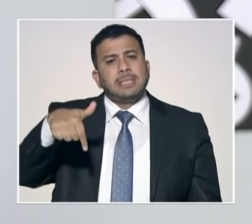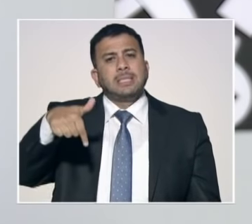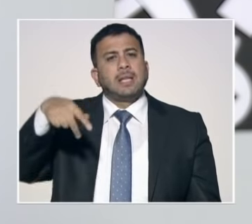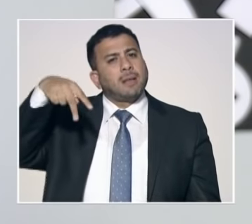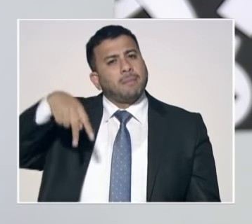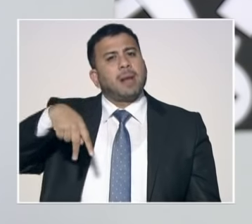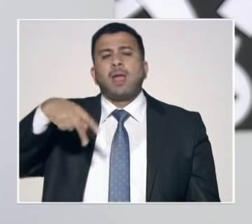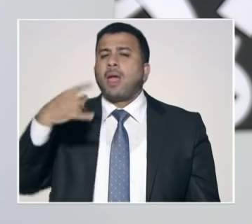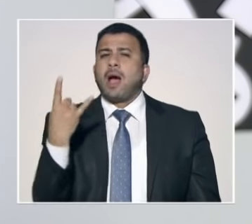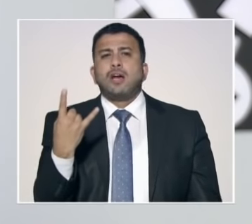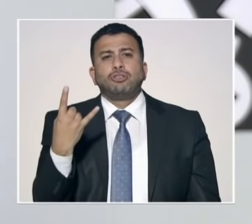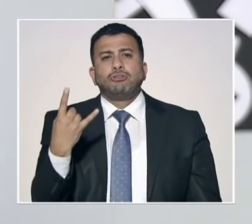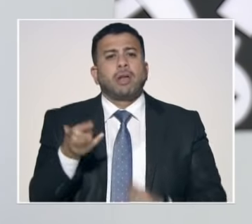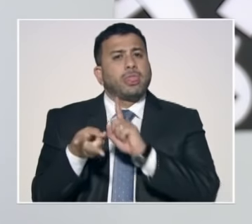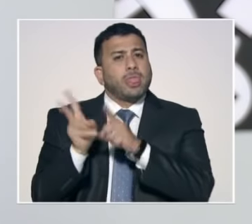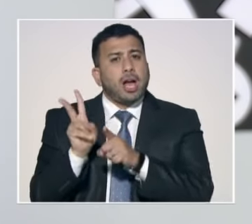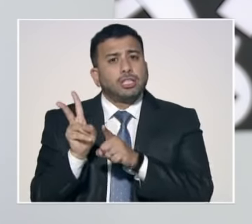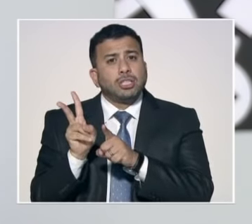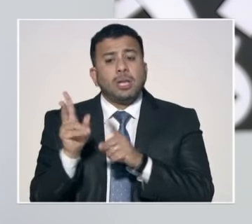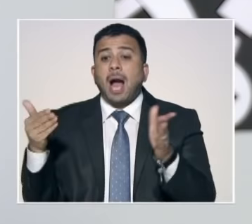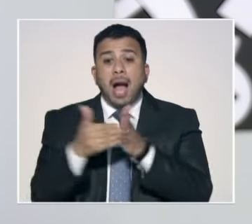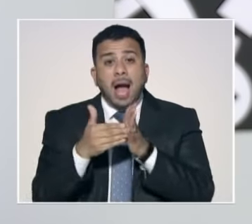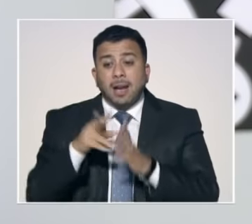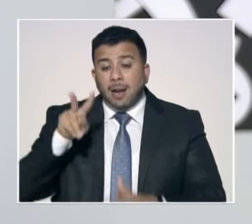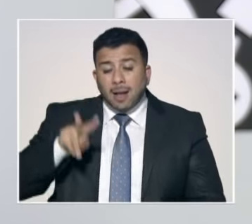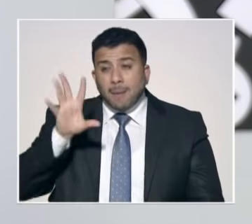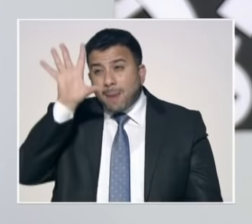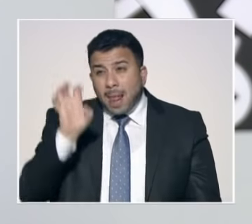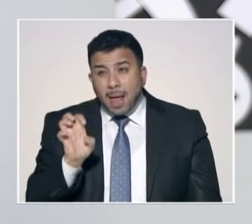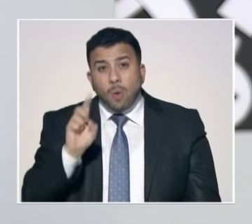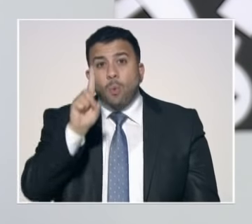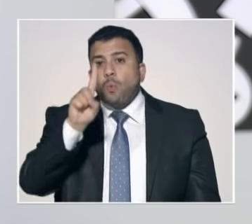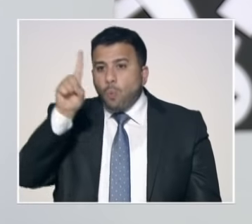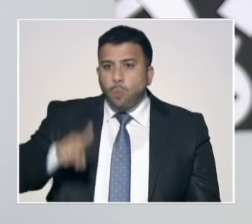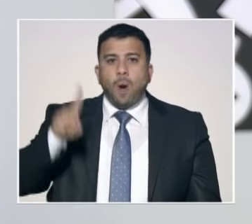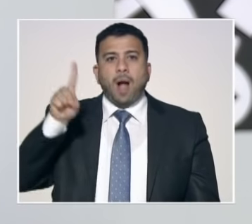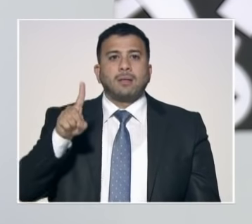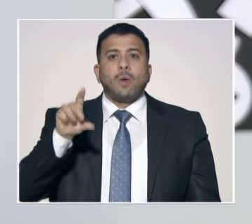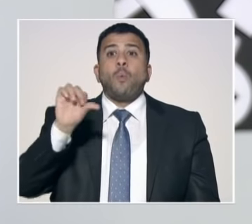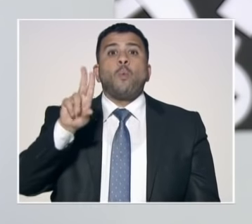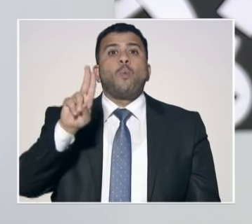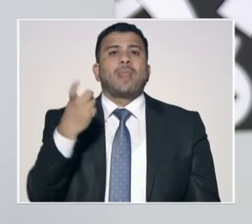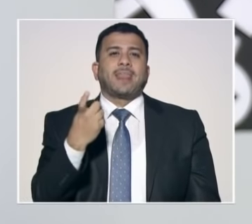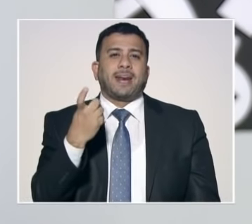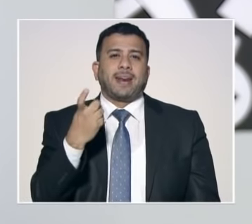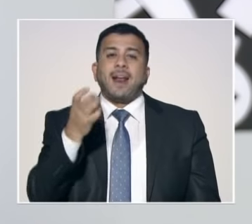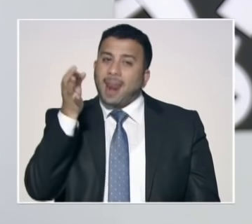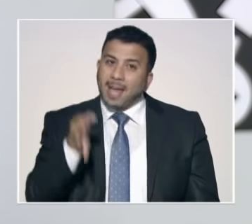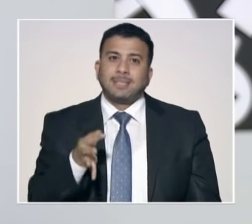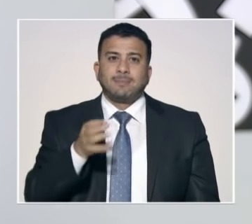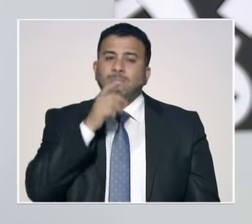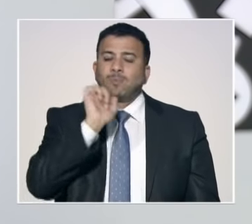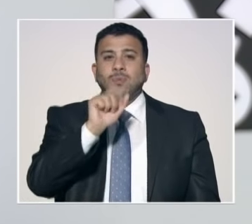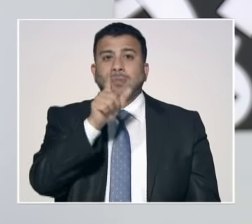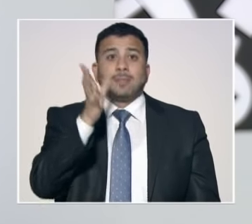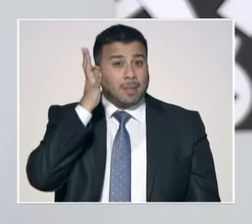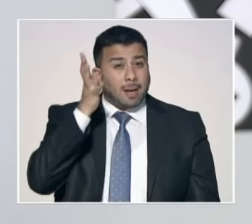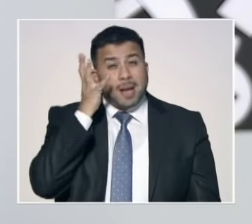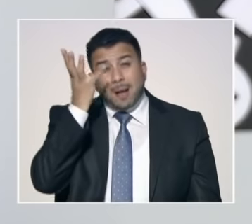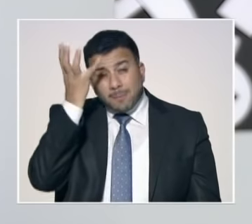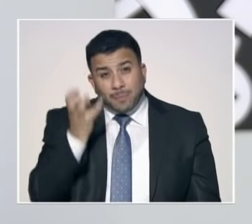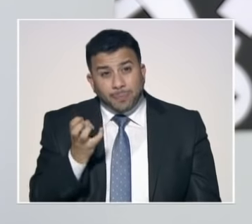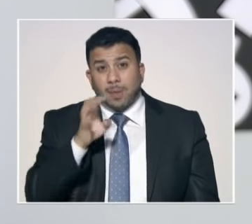2، 4، 6، 8، 10، 12، وهكذا، لكن يوتر بعده، يعني يأتي بركعة. فإذا صلى 2 يأتي بركعة الوتر، إذا صلى